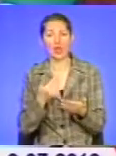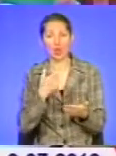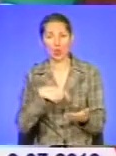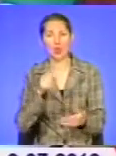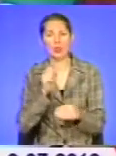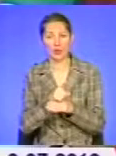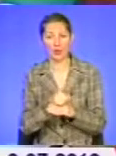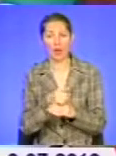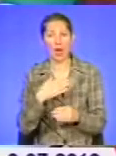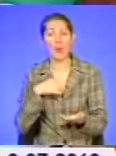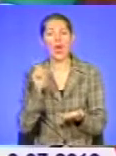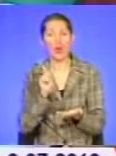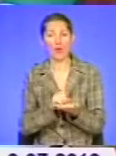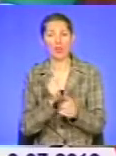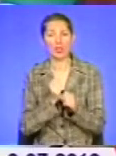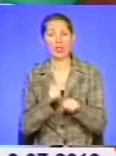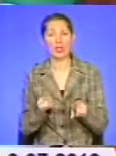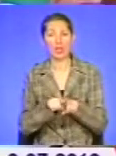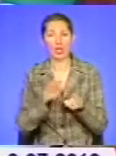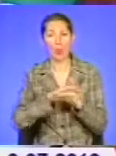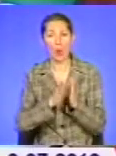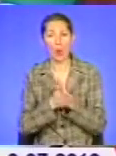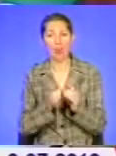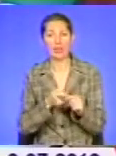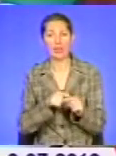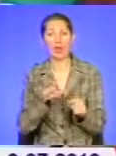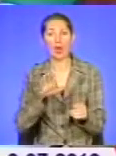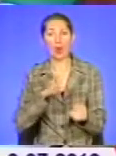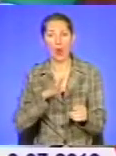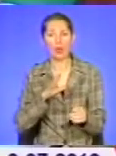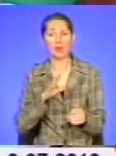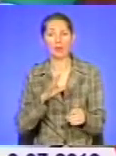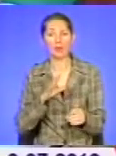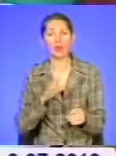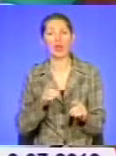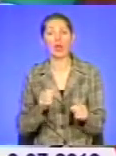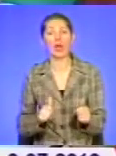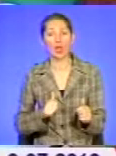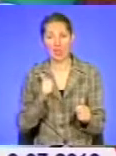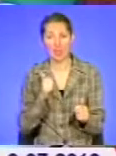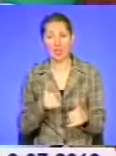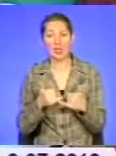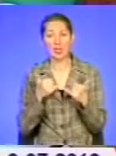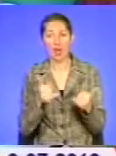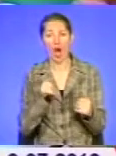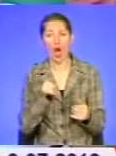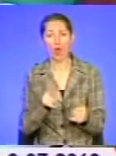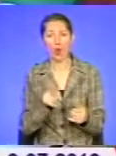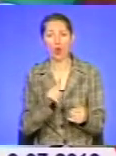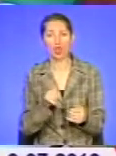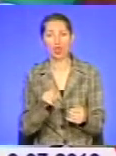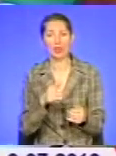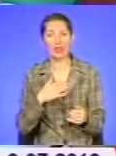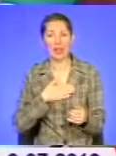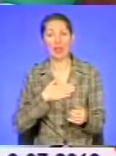повинні зробити такі умови, які були б гідні для того, щоб